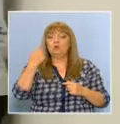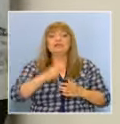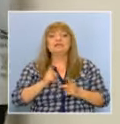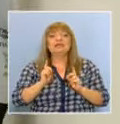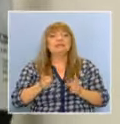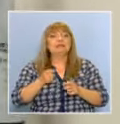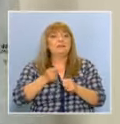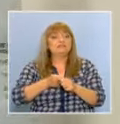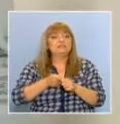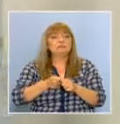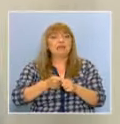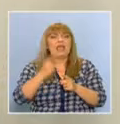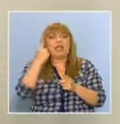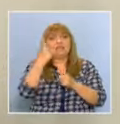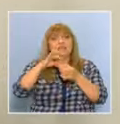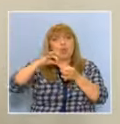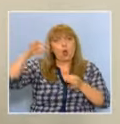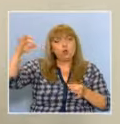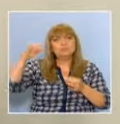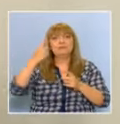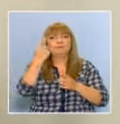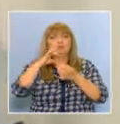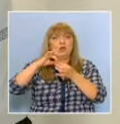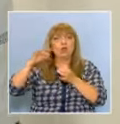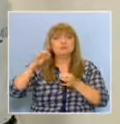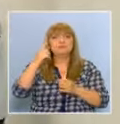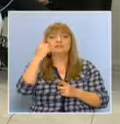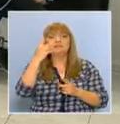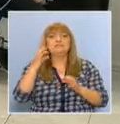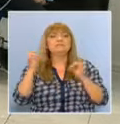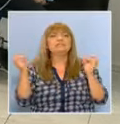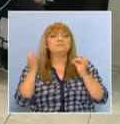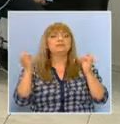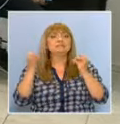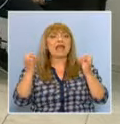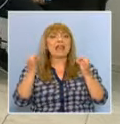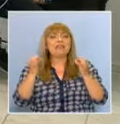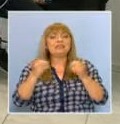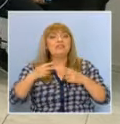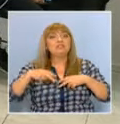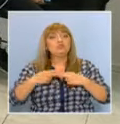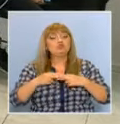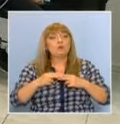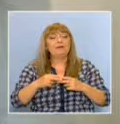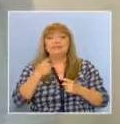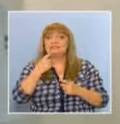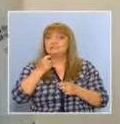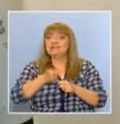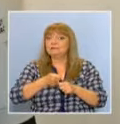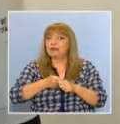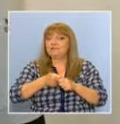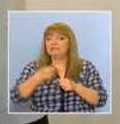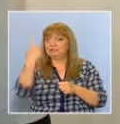да се направи косъм по косъм с един специален инструмент. За изработката на